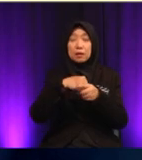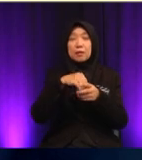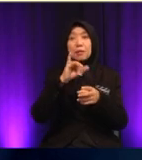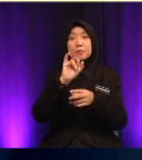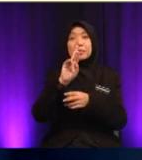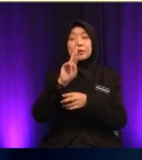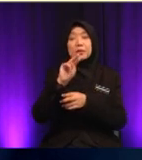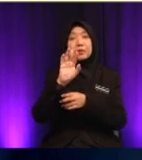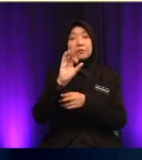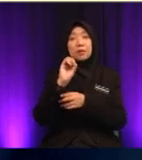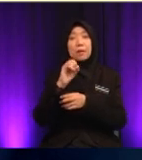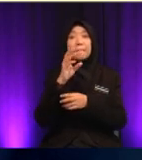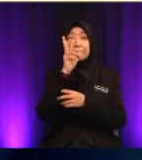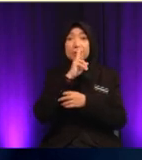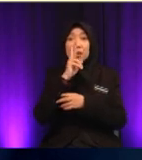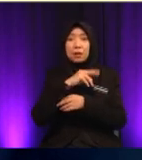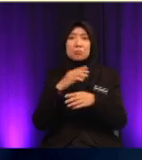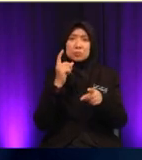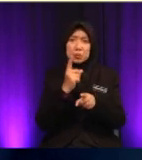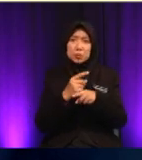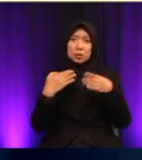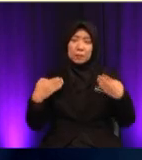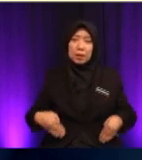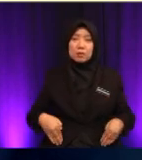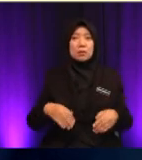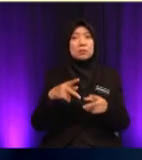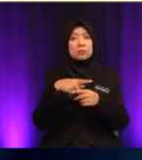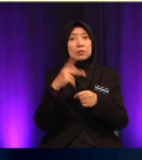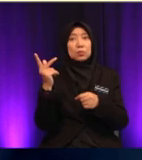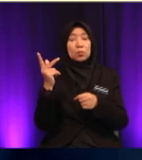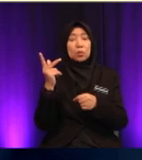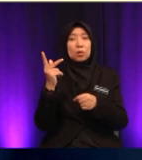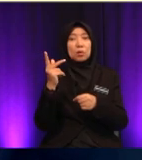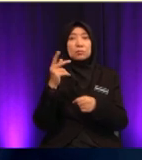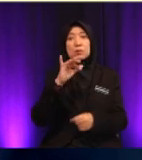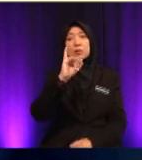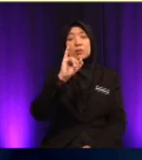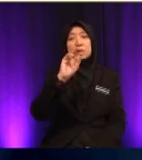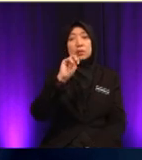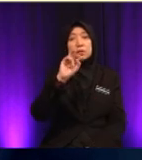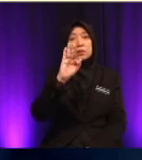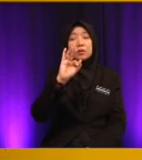ini kita tak nampak jadi Apa bukti betul ke badan kita mengeluarkan Sinar inframerah kita